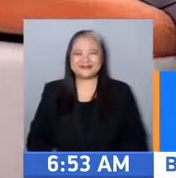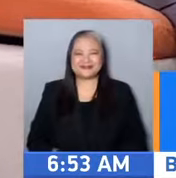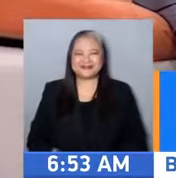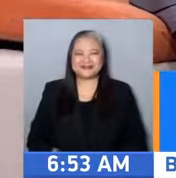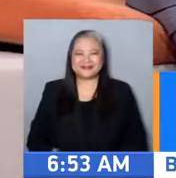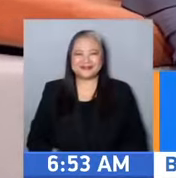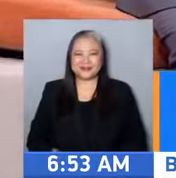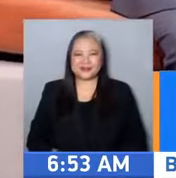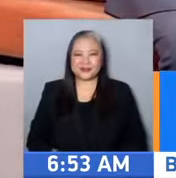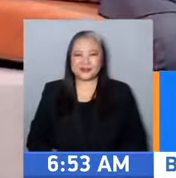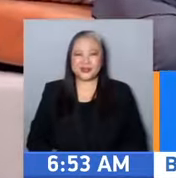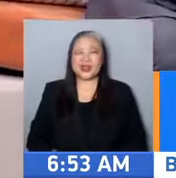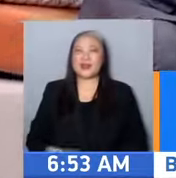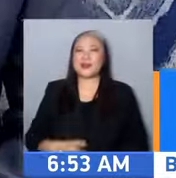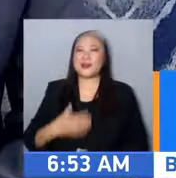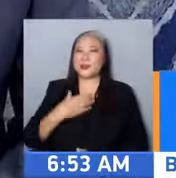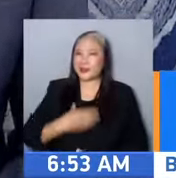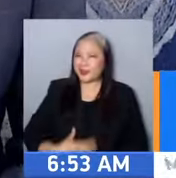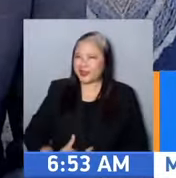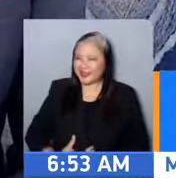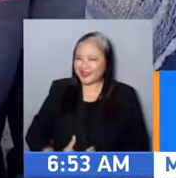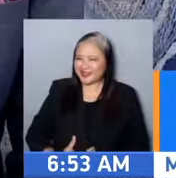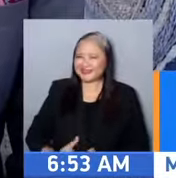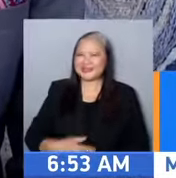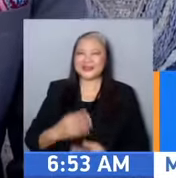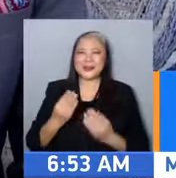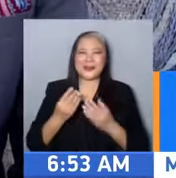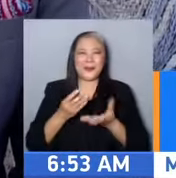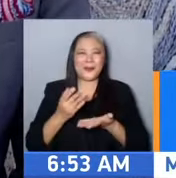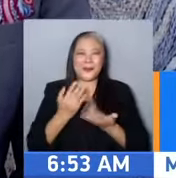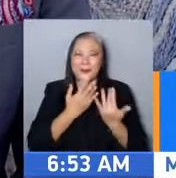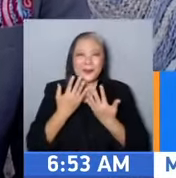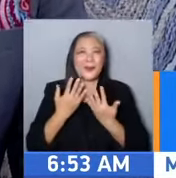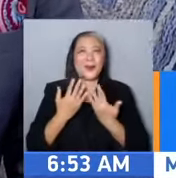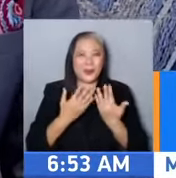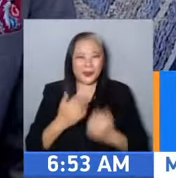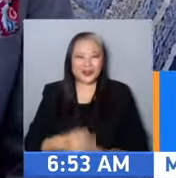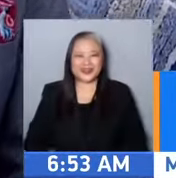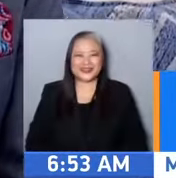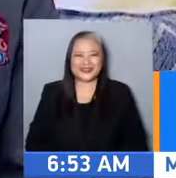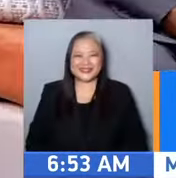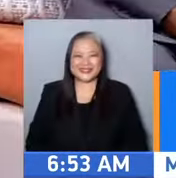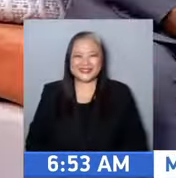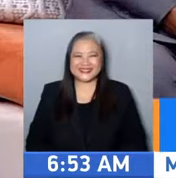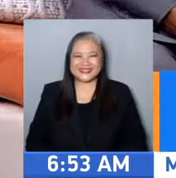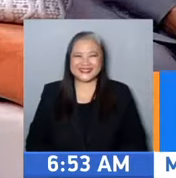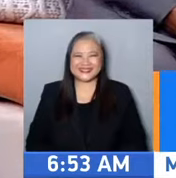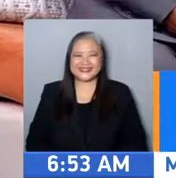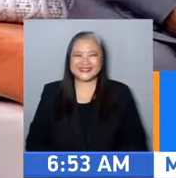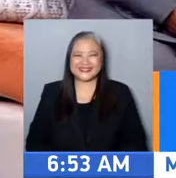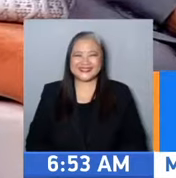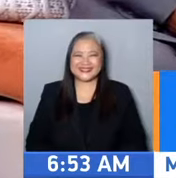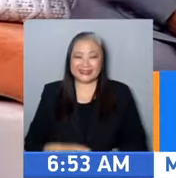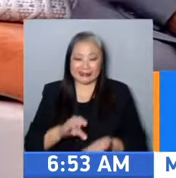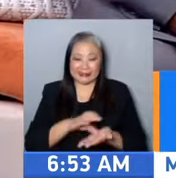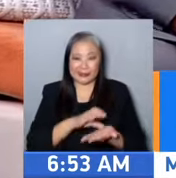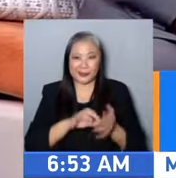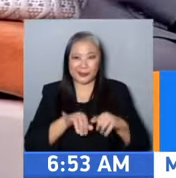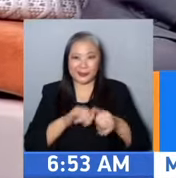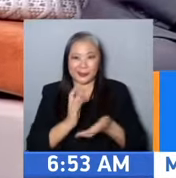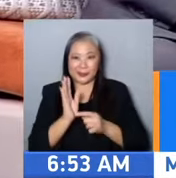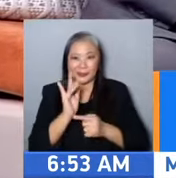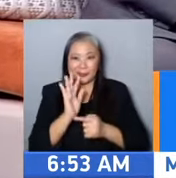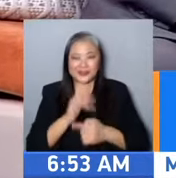wish. Wish. Ayun, ayaw pong mag-return ng cake. Pero siyempre, ito ba'y palalampasin